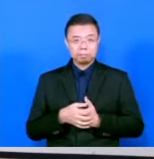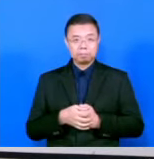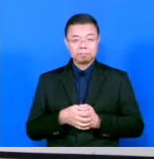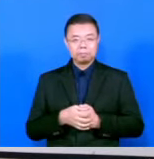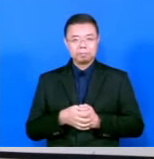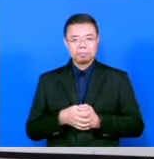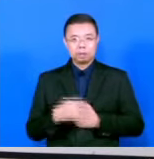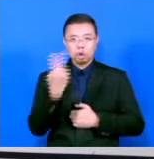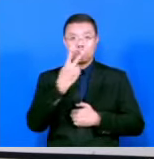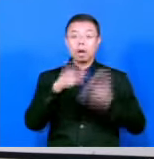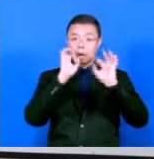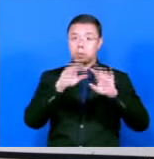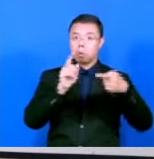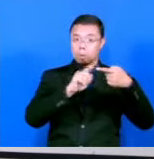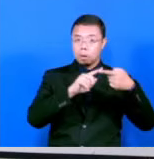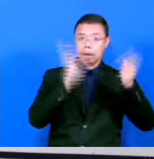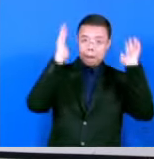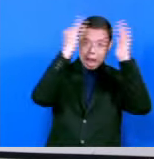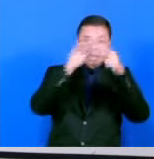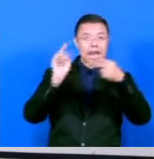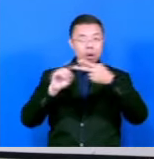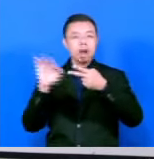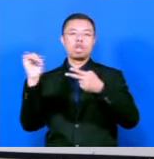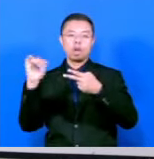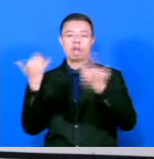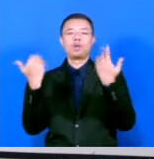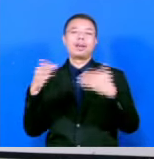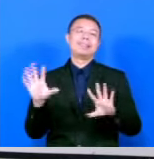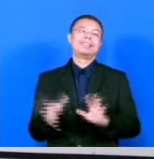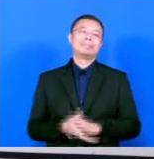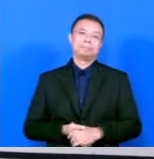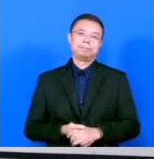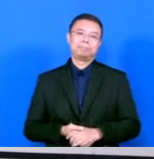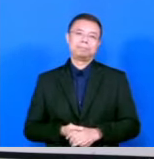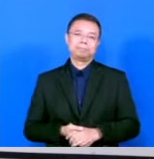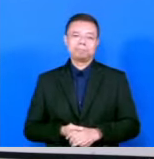TV Yogyakarta. Sebelumnya juga ada Firda Jumardi dari Biro TV One Makassar. Terima kasih rekan-rekan.